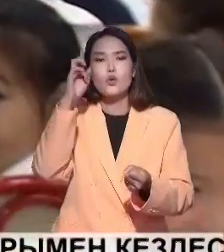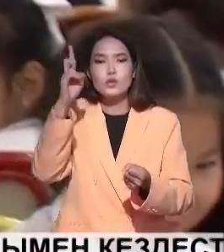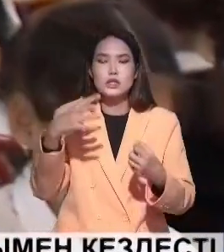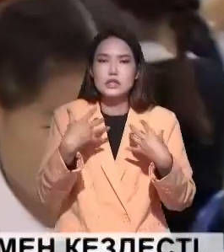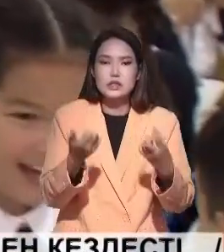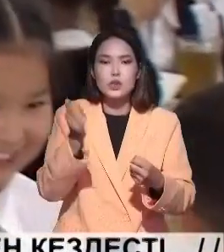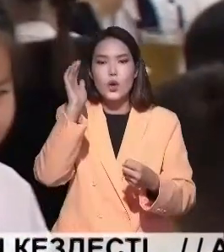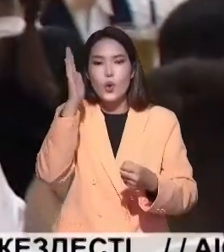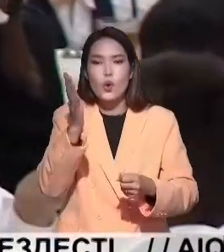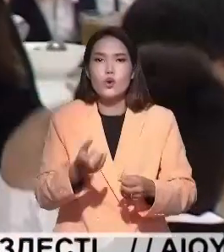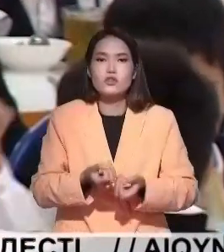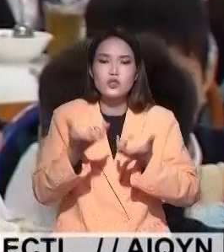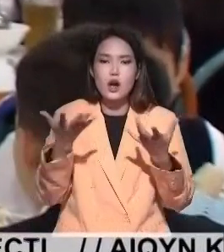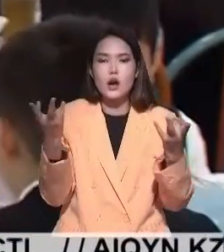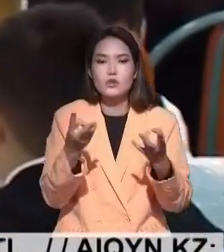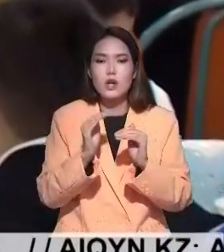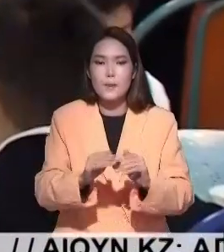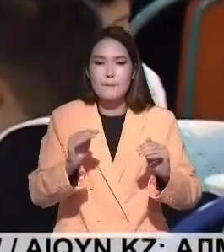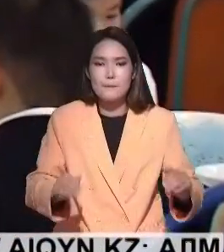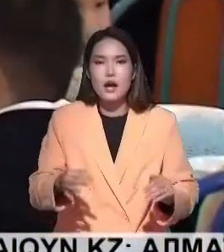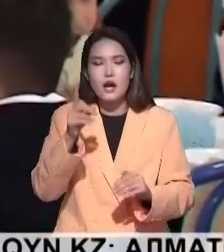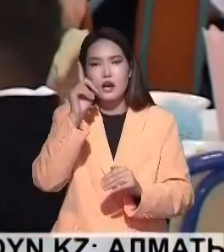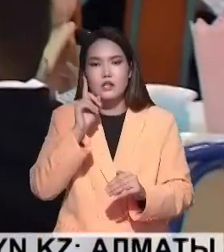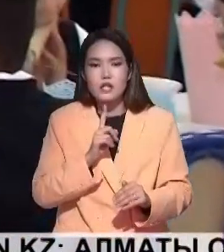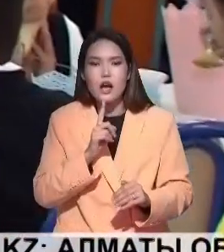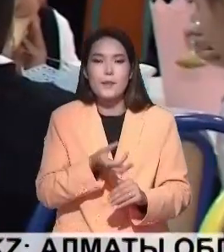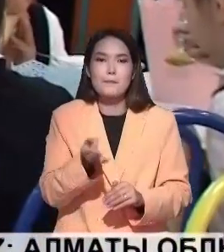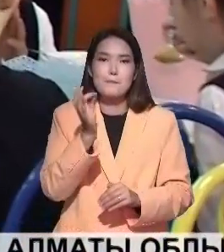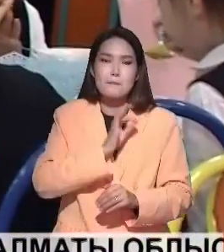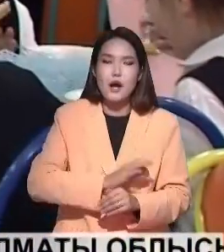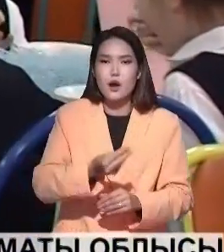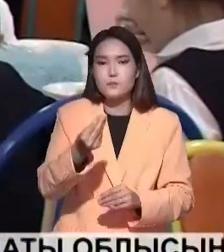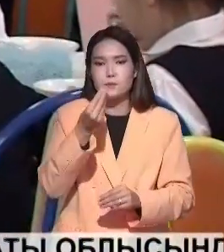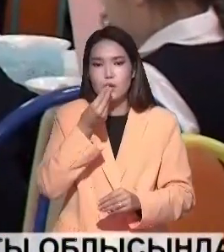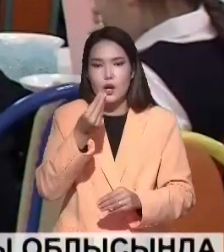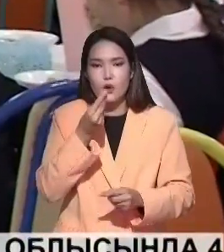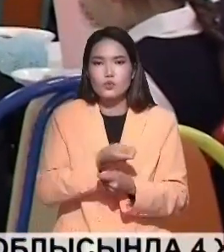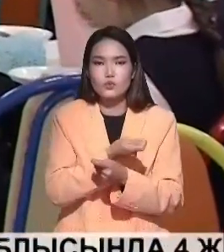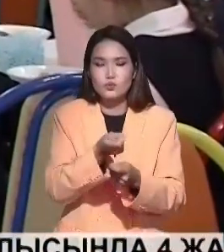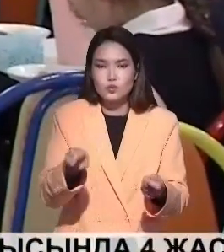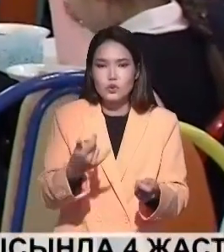ұрпақтың жарқын болуы үшін балалардың дәмді әрі пайдалы ас ішуі біз үшін